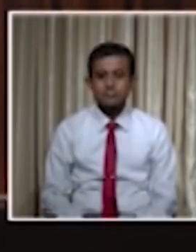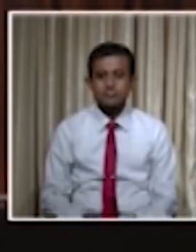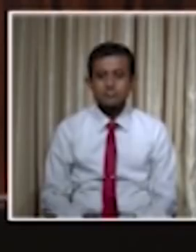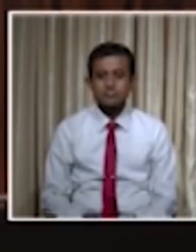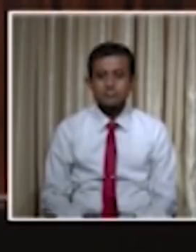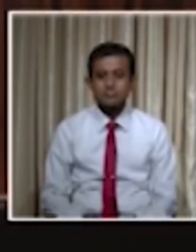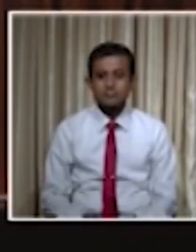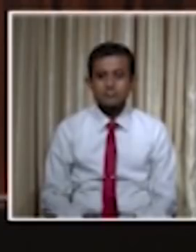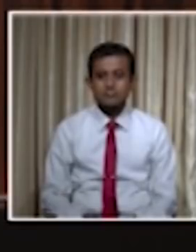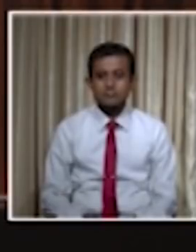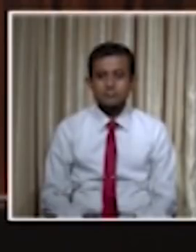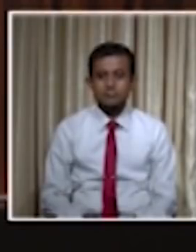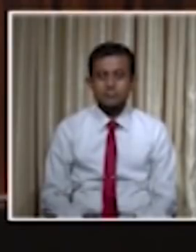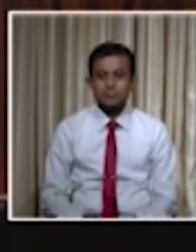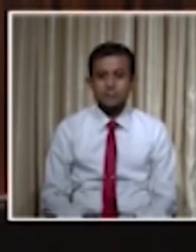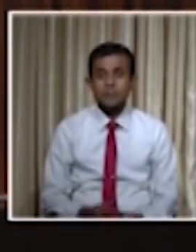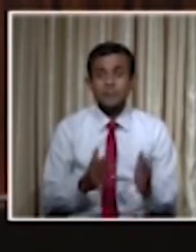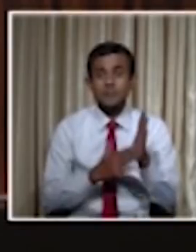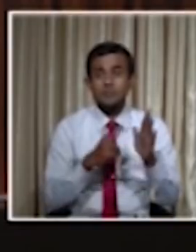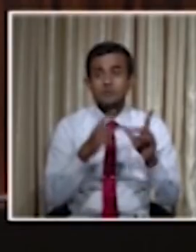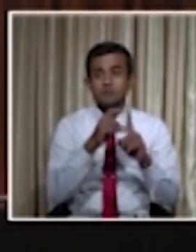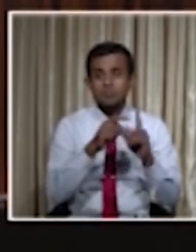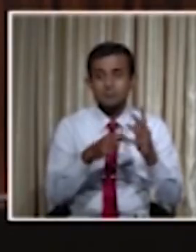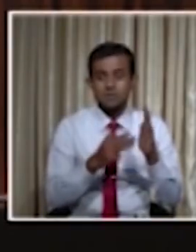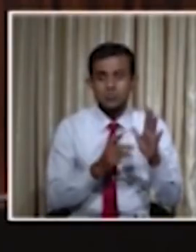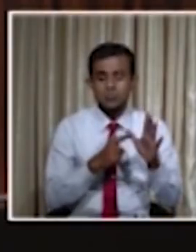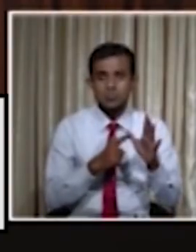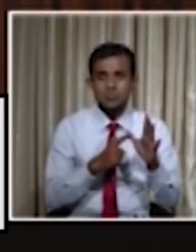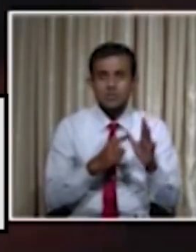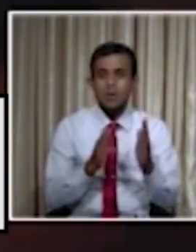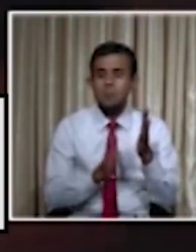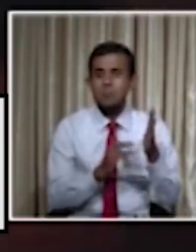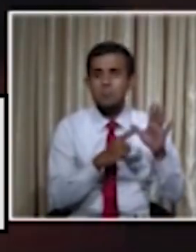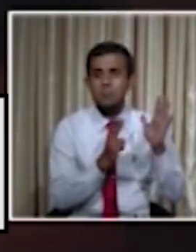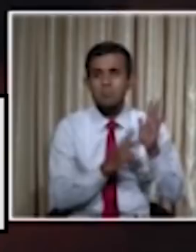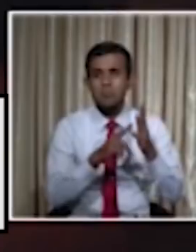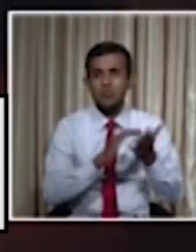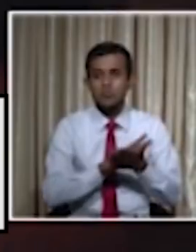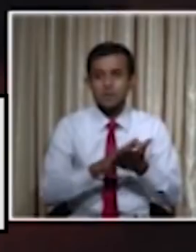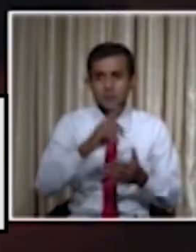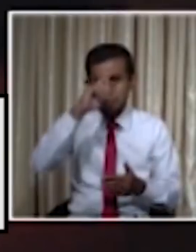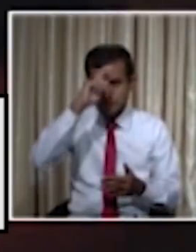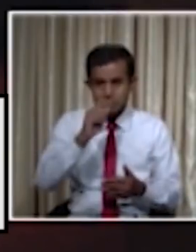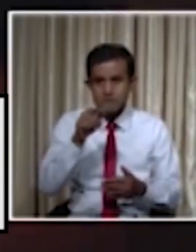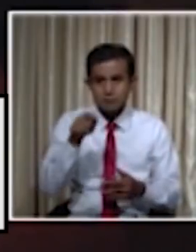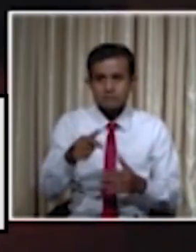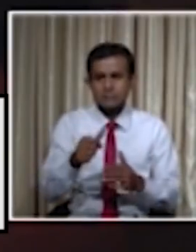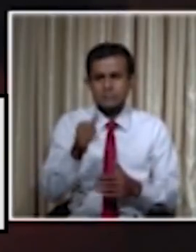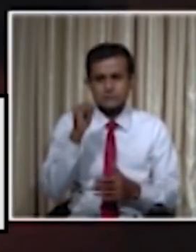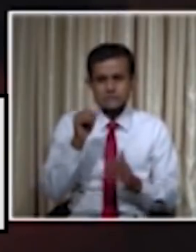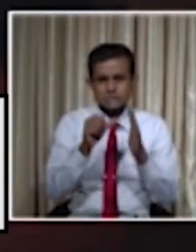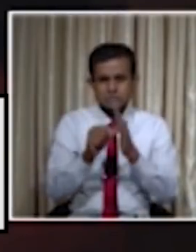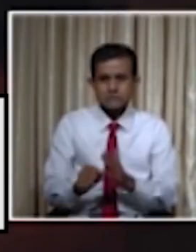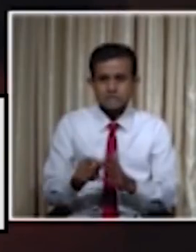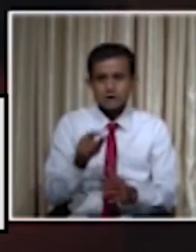අපේ මන්ත්‍රීවරු ඔව් මද්දුම් බණ්ඩාර මැතිතුමා ඔව් මම හිතන්නේ මනුෂ්‍ය නානායකාර මැතිතුමා එතුමාට වෙච්ච අසාධාරණේ කියන්නේ